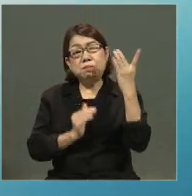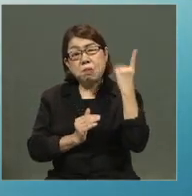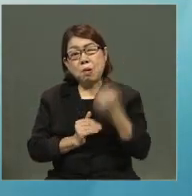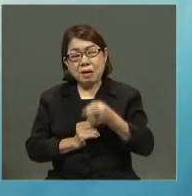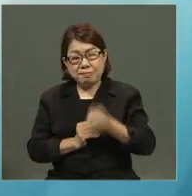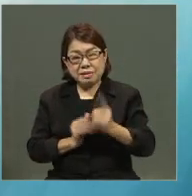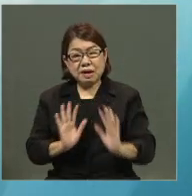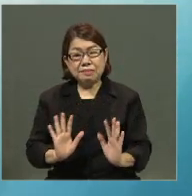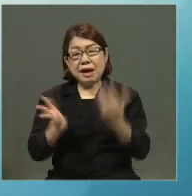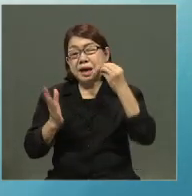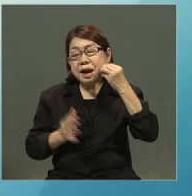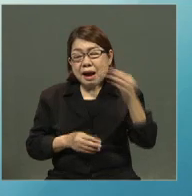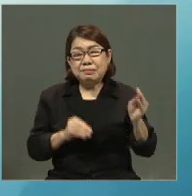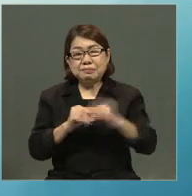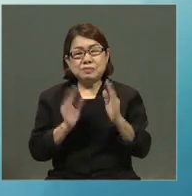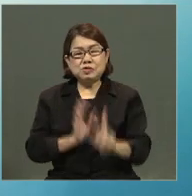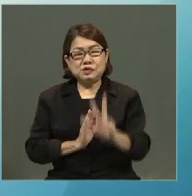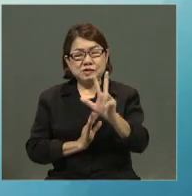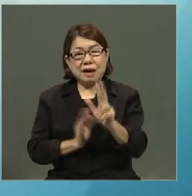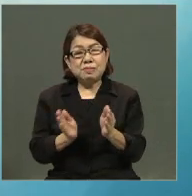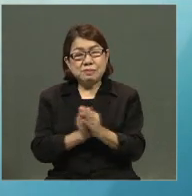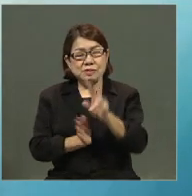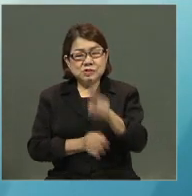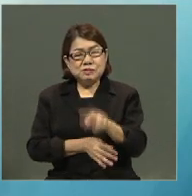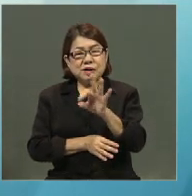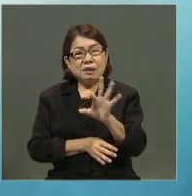อย่างนิ่งเท่ากับเมื่อวานนะครับหายแล้วเพิ่มขึ้นอีก3รายเป็น 2996